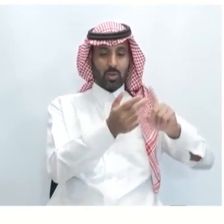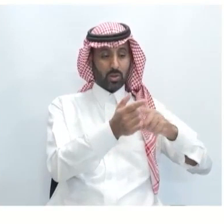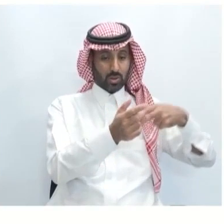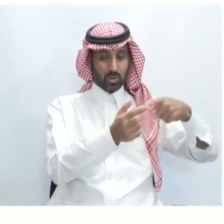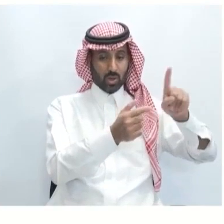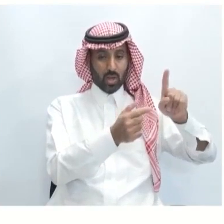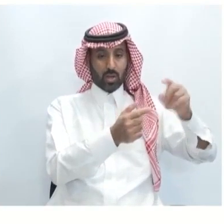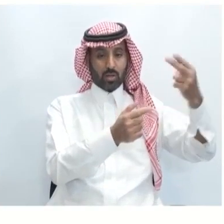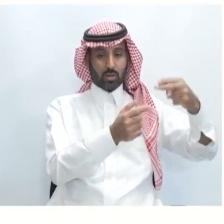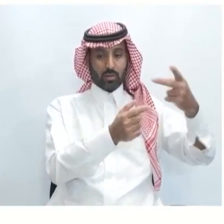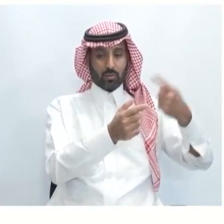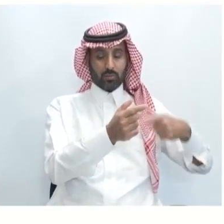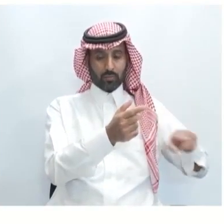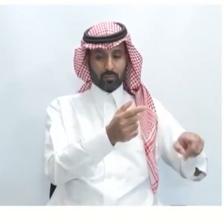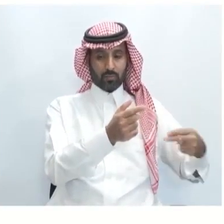بذرتين